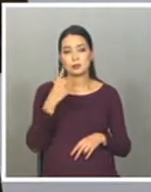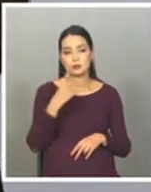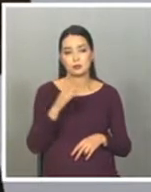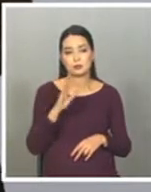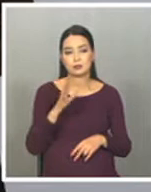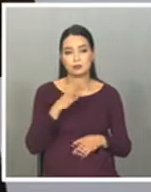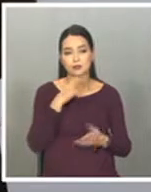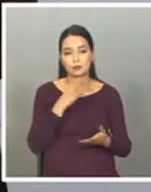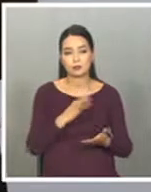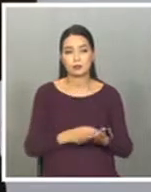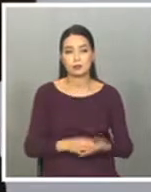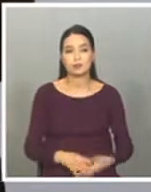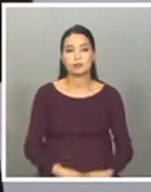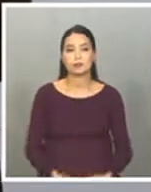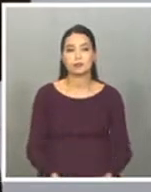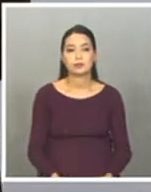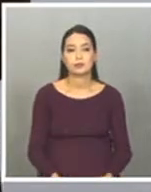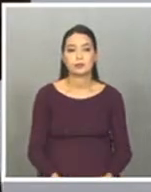с-ның 4-ден 1 дәрежесі болады.